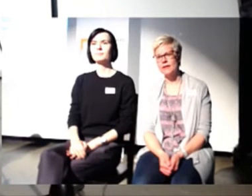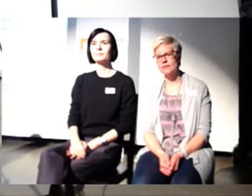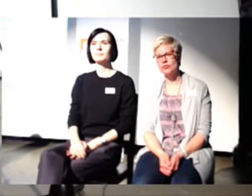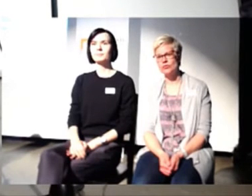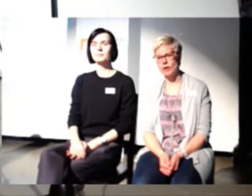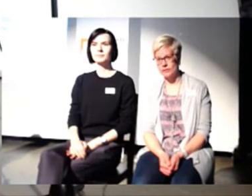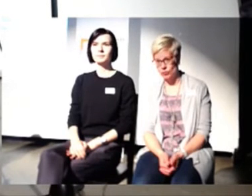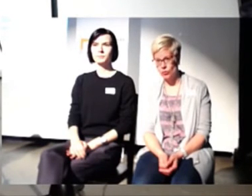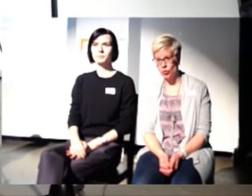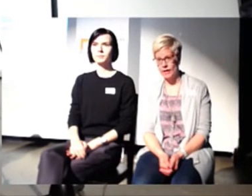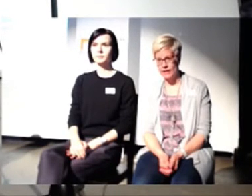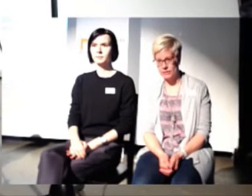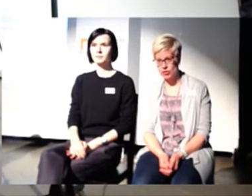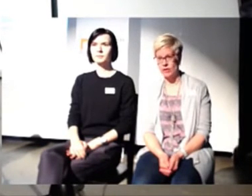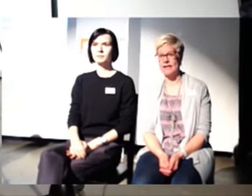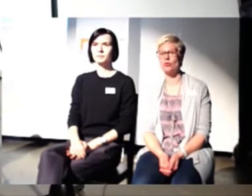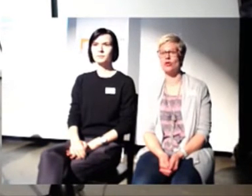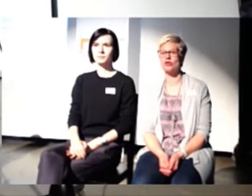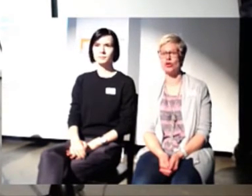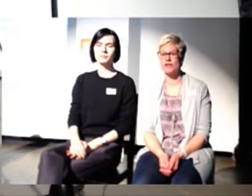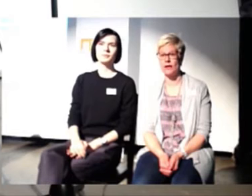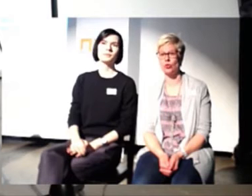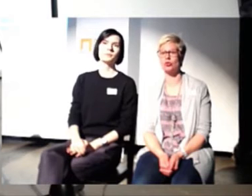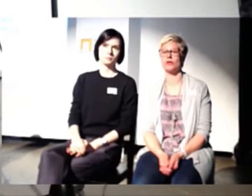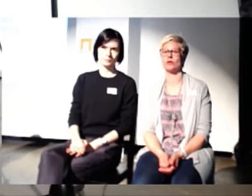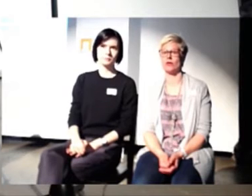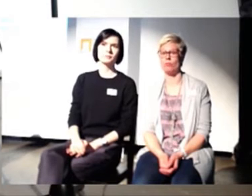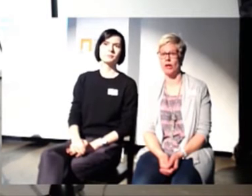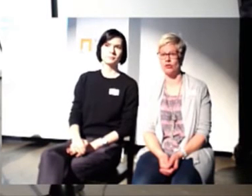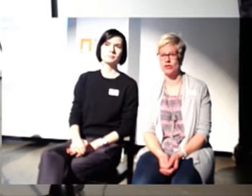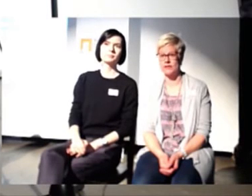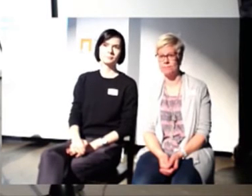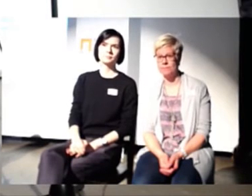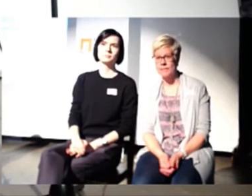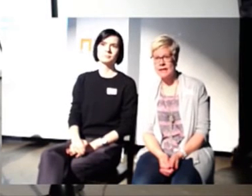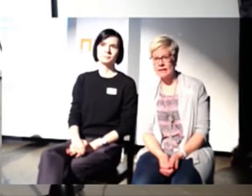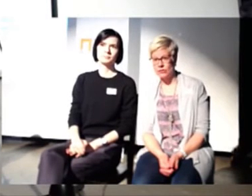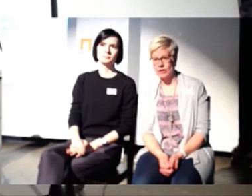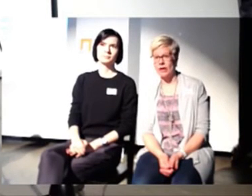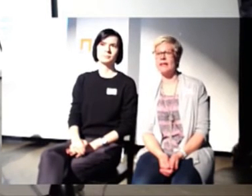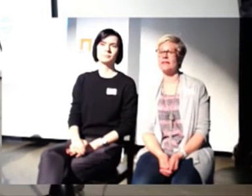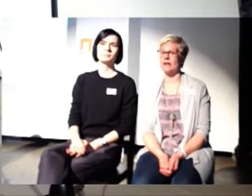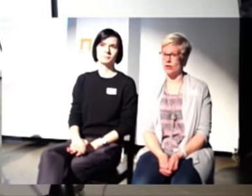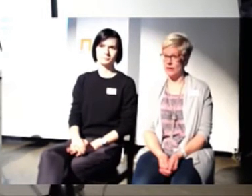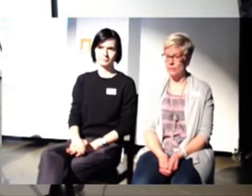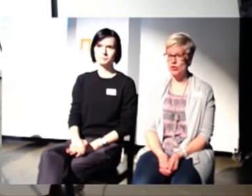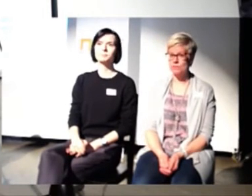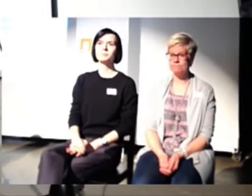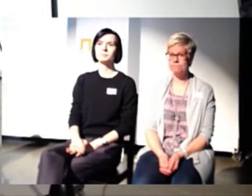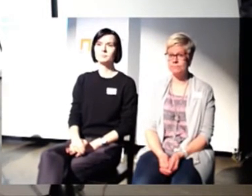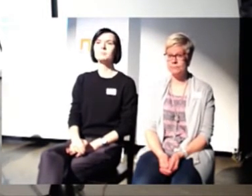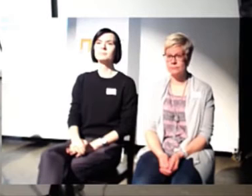Ja tulen Kuureen liitossa, olen siellä nuorisotöissä ja kulttuurituotannon puolella töissä. Ja olen teatteriohjaaja